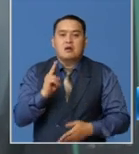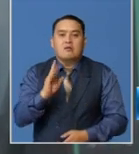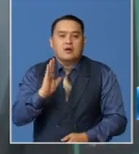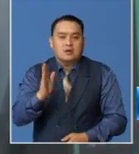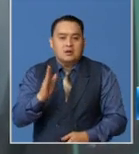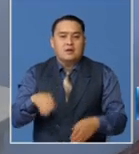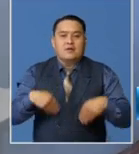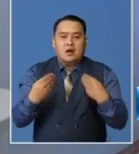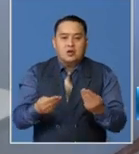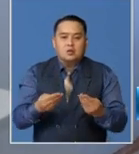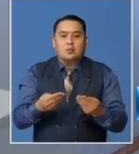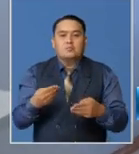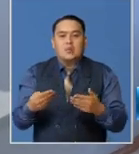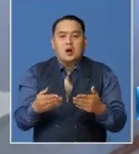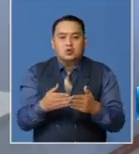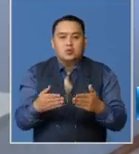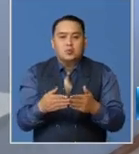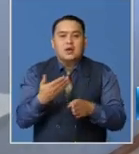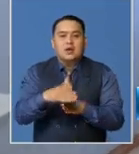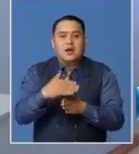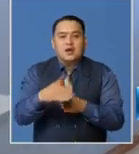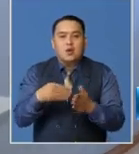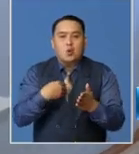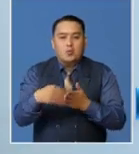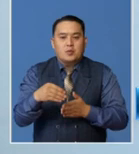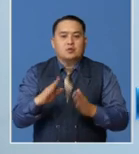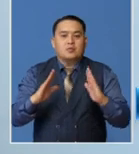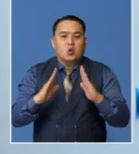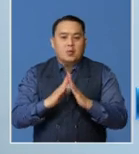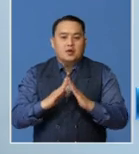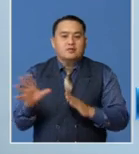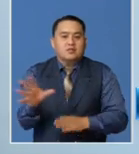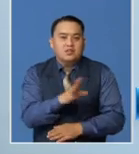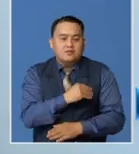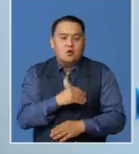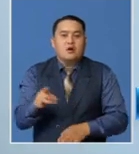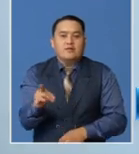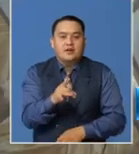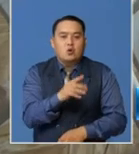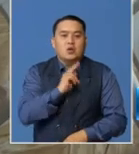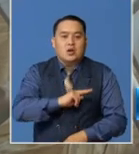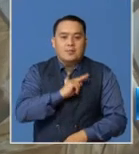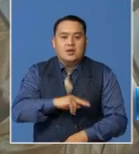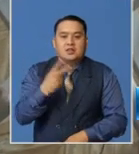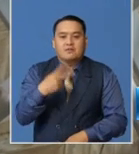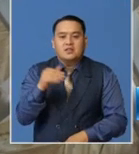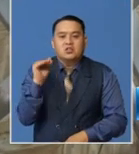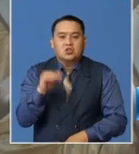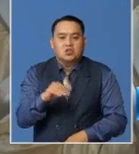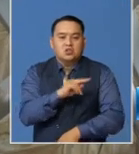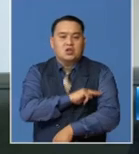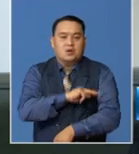остальным выданы подъемные пособие льготные кредиты на покупку жилья всего на данный момент в регионе трудиться порядка 20000